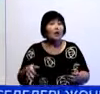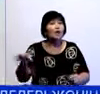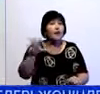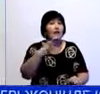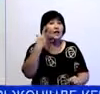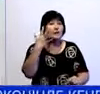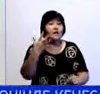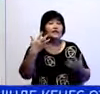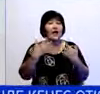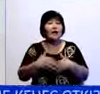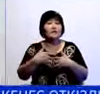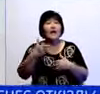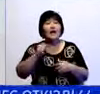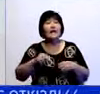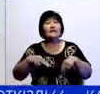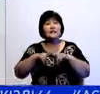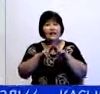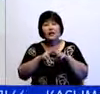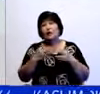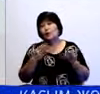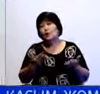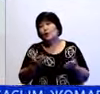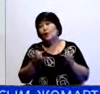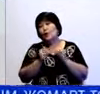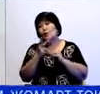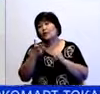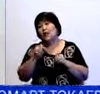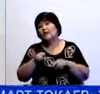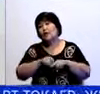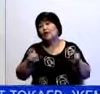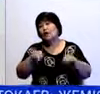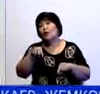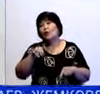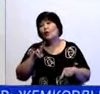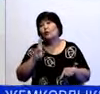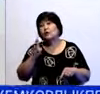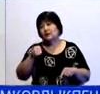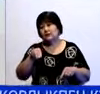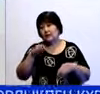Барлығы 5 автоматтылған газ тарату станциясы салынды, 13 газ тарату пункттері салынды,